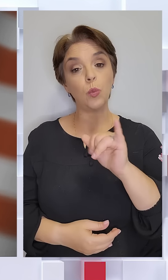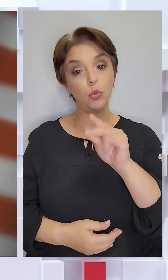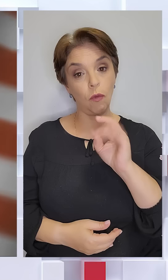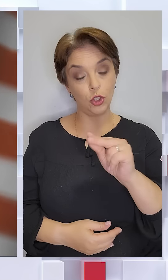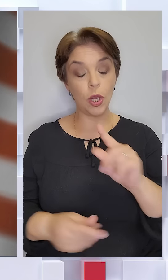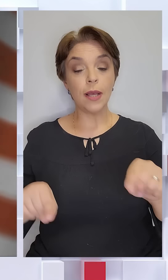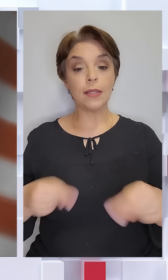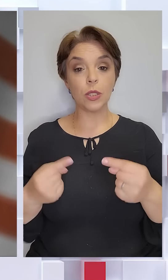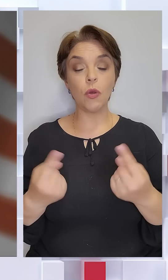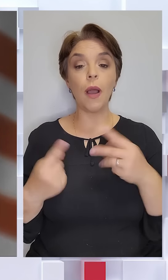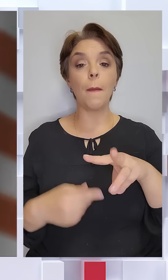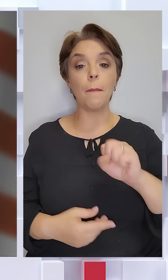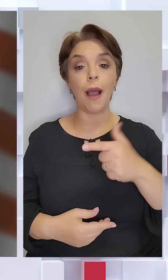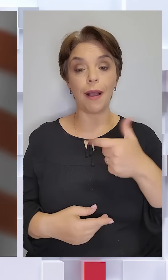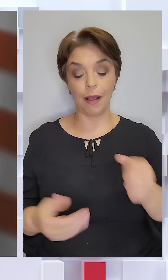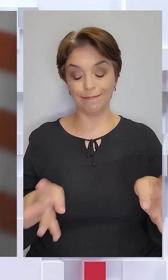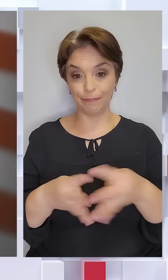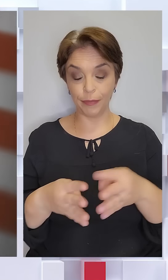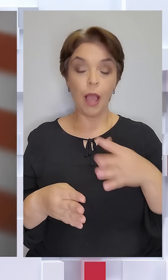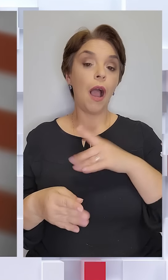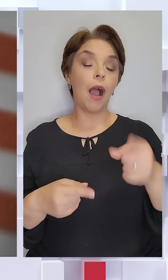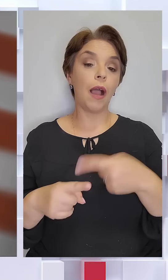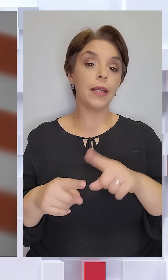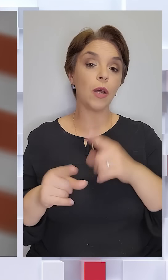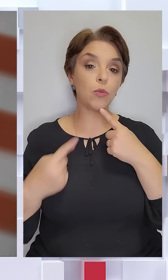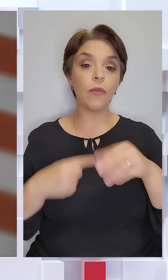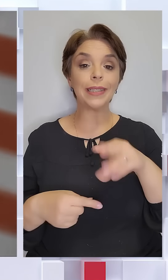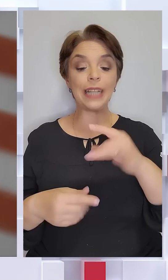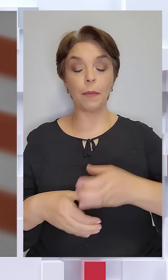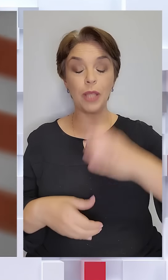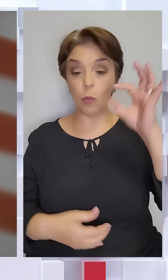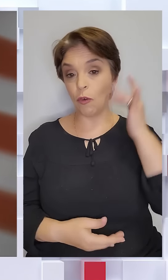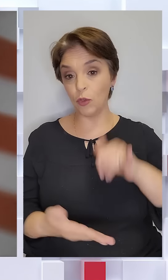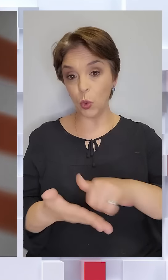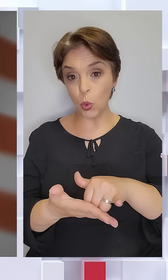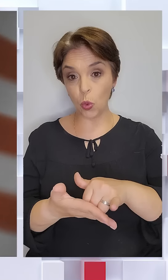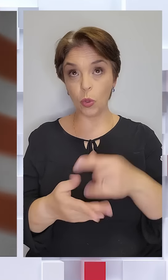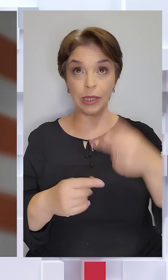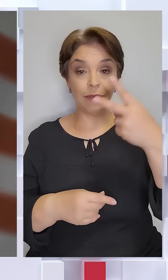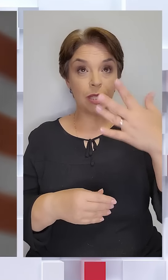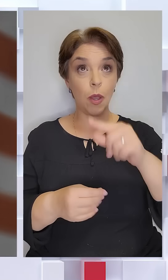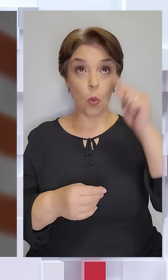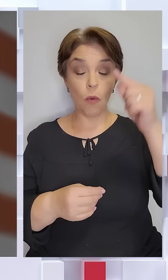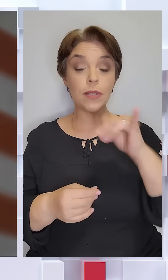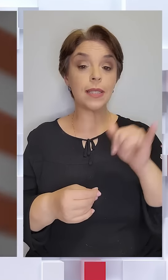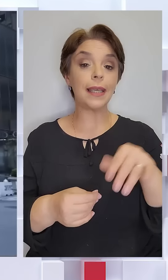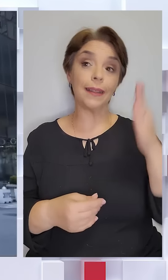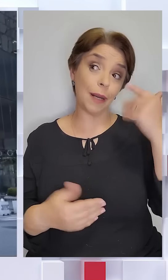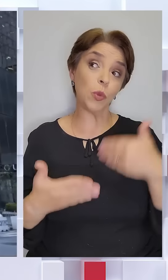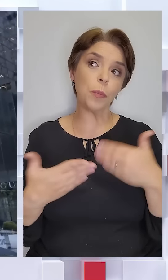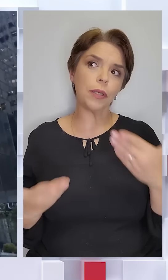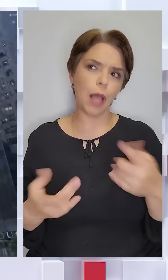Будович, засновник MAGA Incorporation. Розмова відбувалася у Трамп-Тавері в Нью-Йорку в офісі на 25-му поверсі, і Трамп,